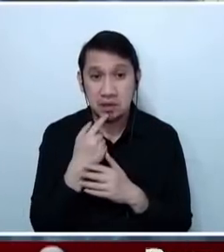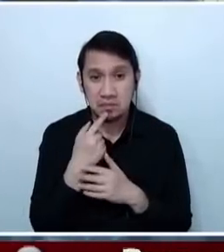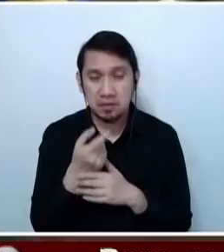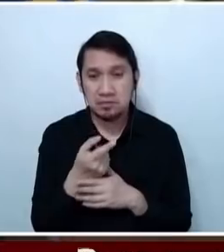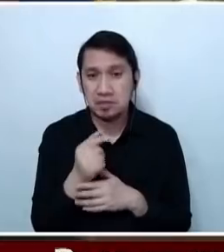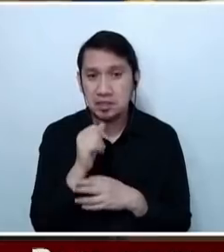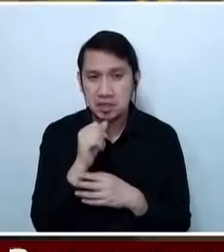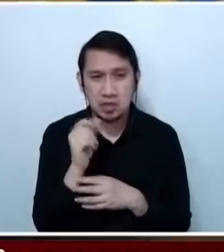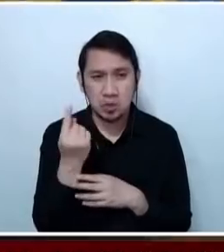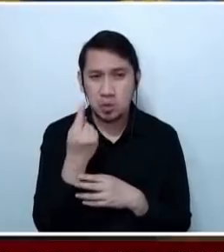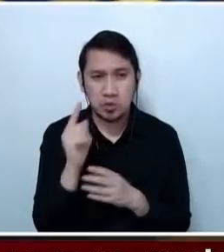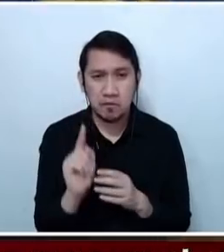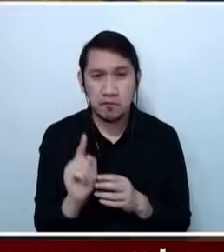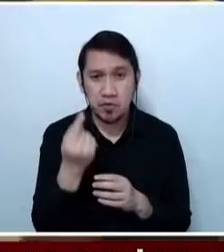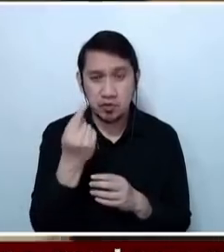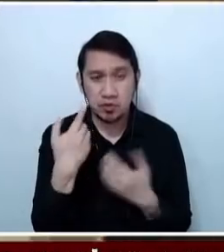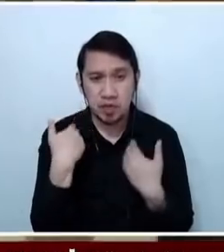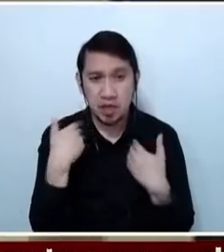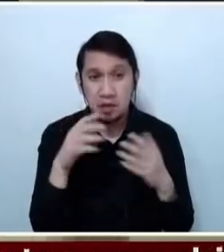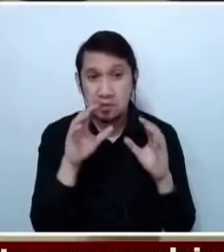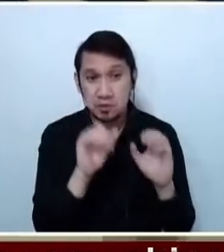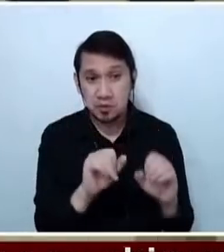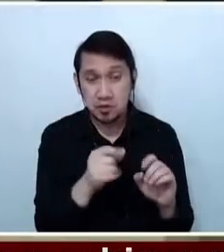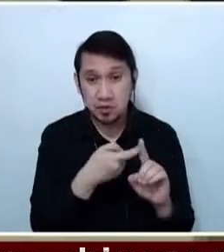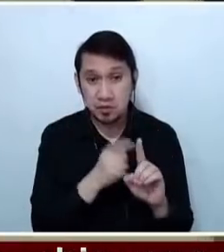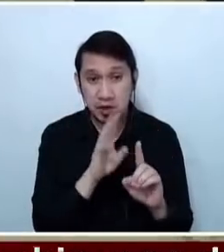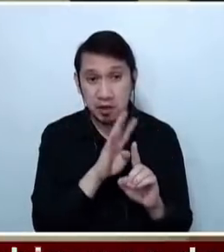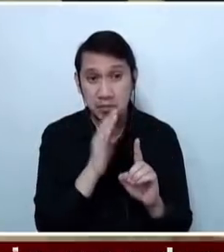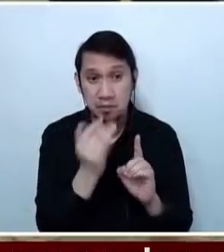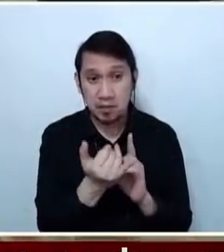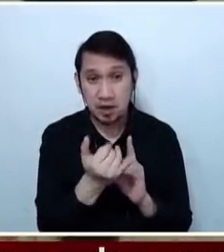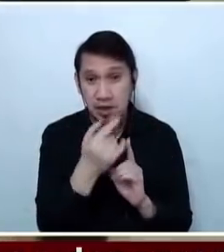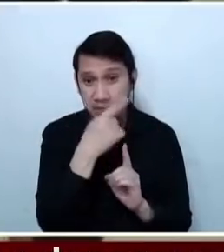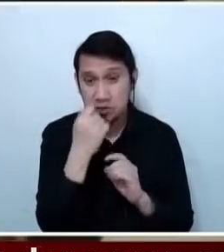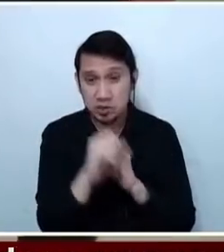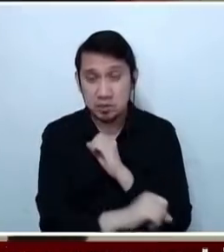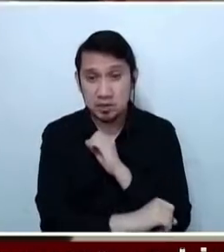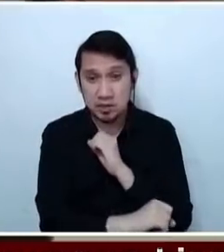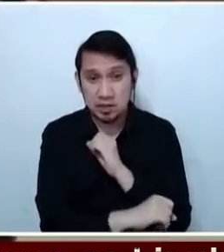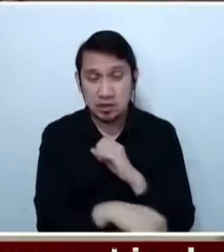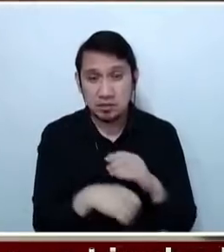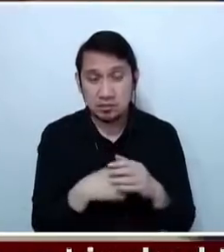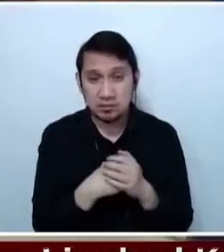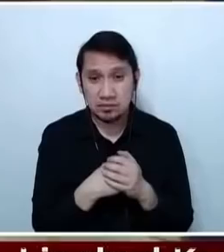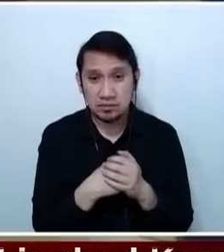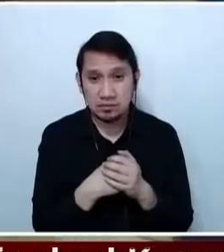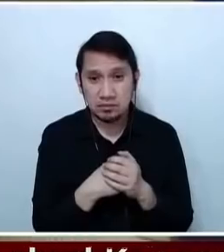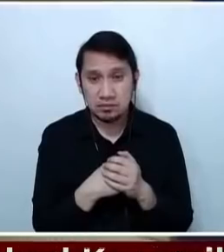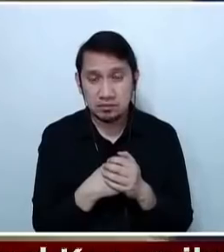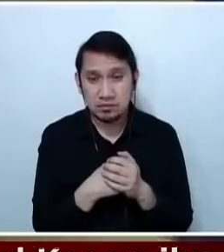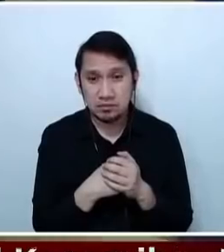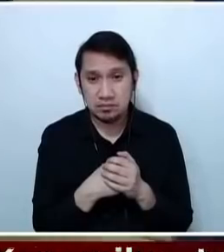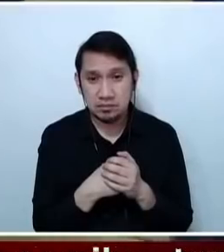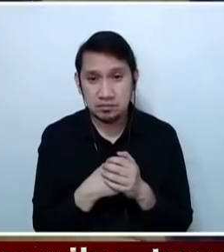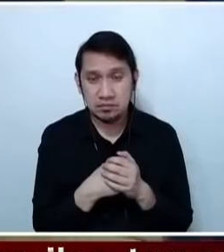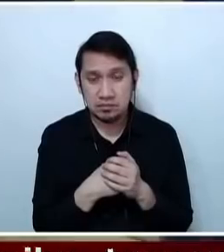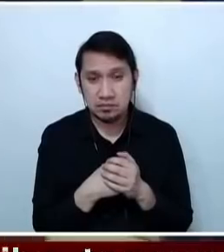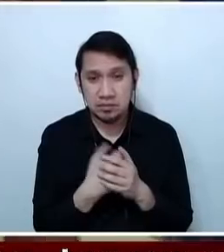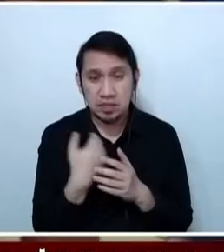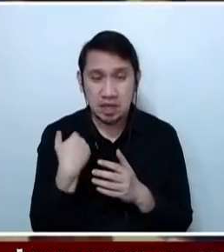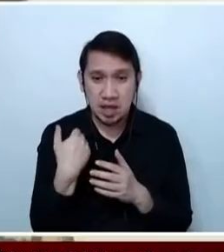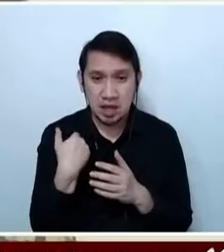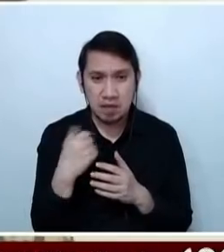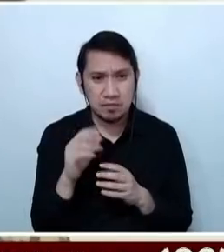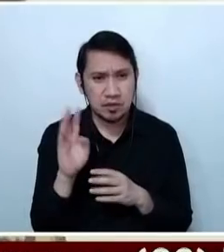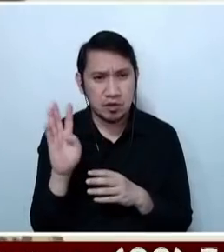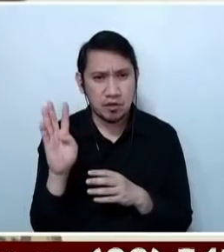itong unang beses na may inarestong mga taga-barangay dahil sa katiwalian. Meron ng dating 40 na chairman